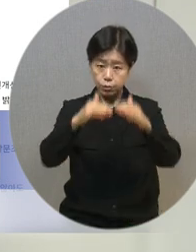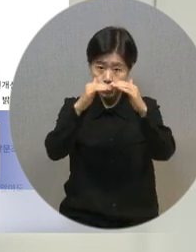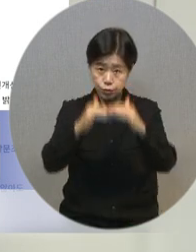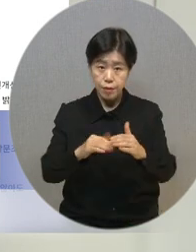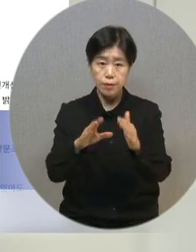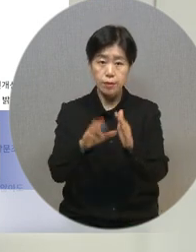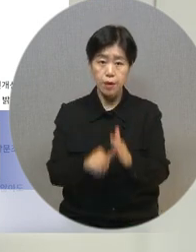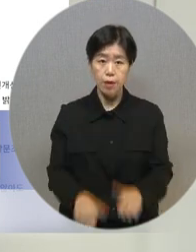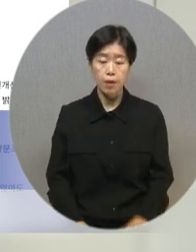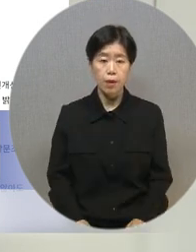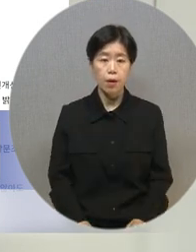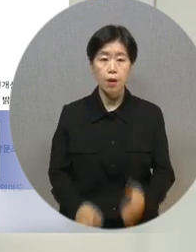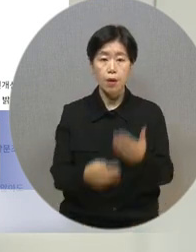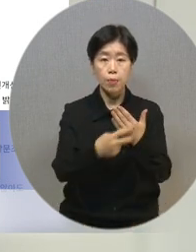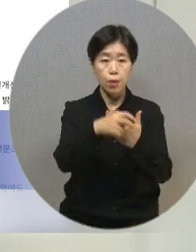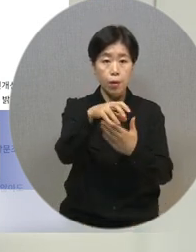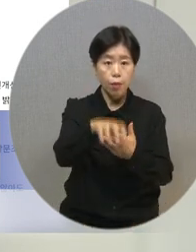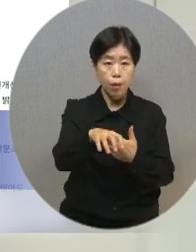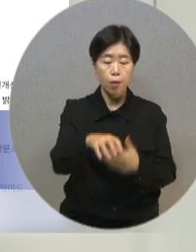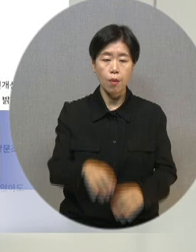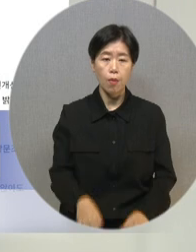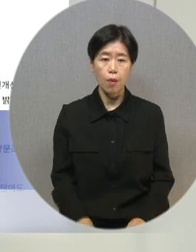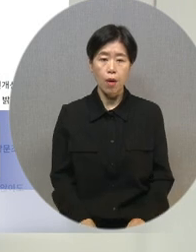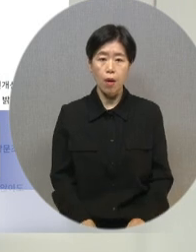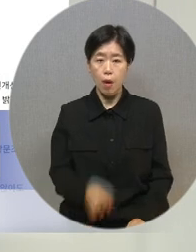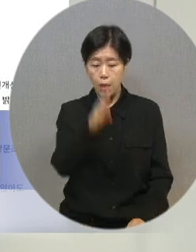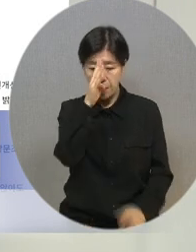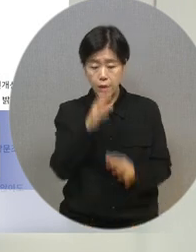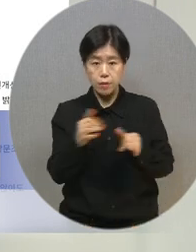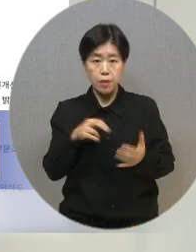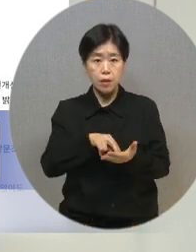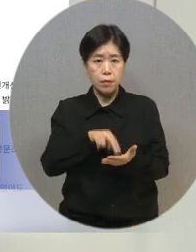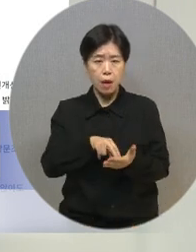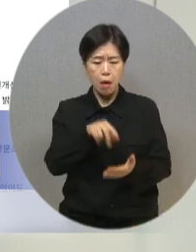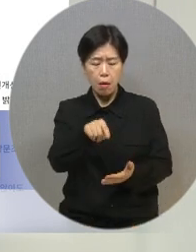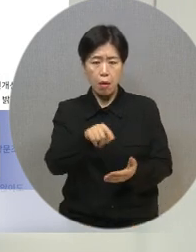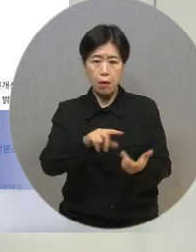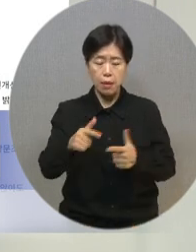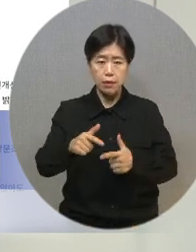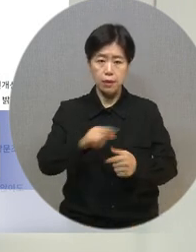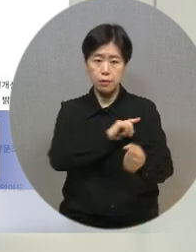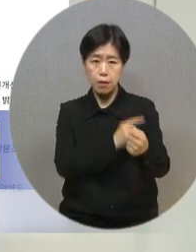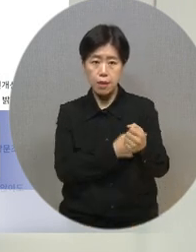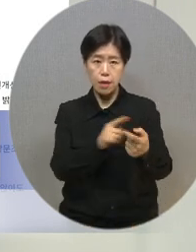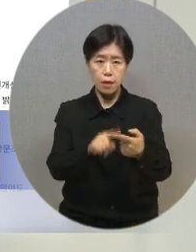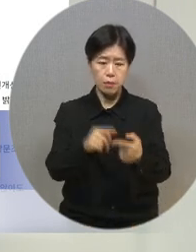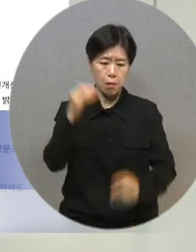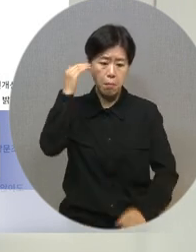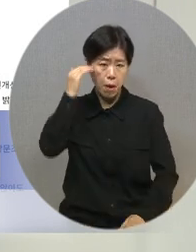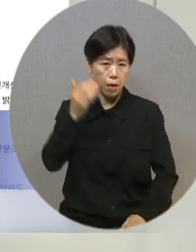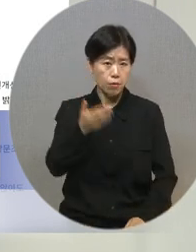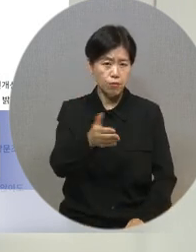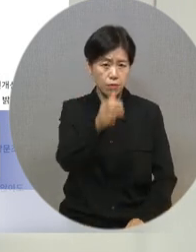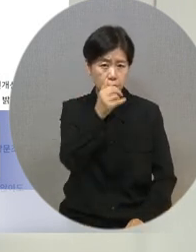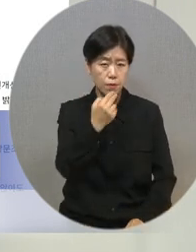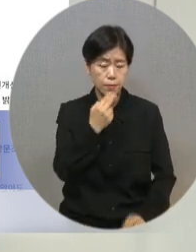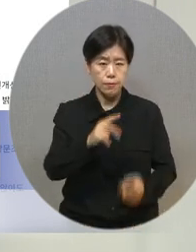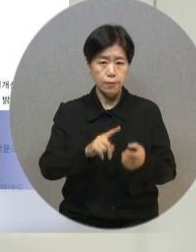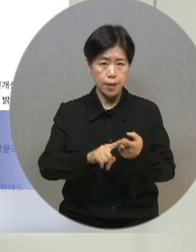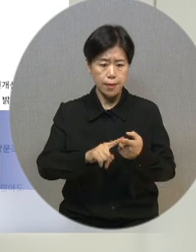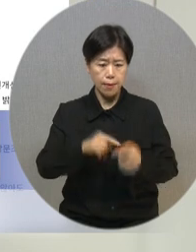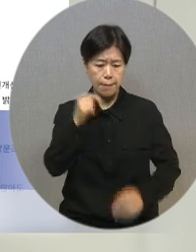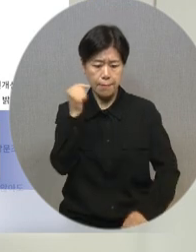의료 기관에서 피수용자의 법적 구제 절차를 고의로 방해하지는 않았는지에 대해서도 면밀히